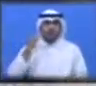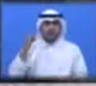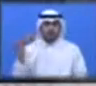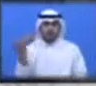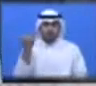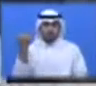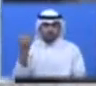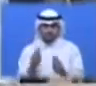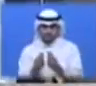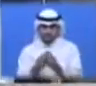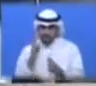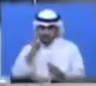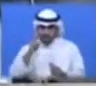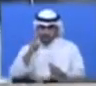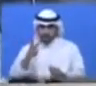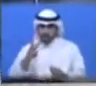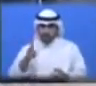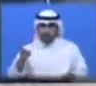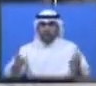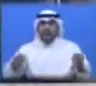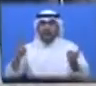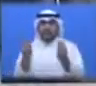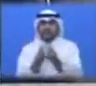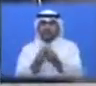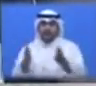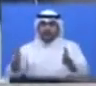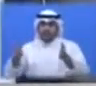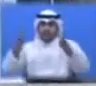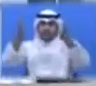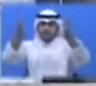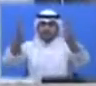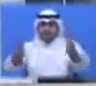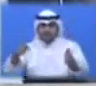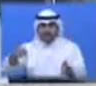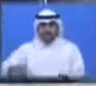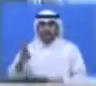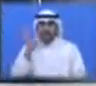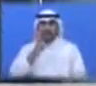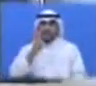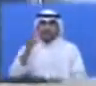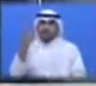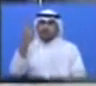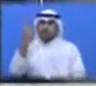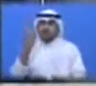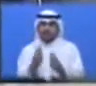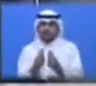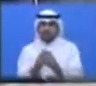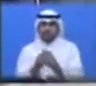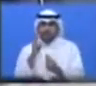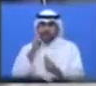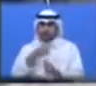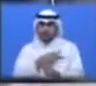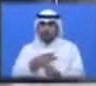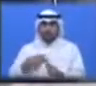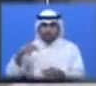السياق أقيم حفل تسليم الجائزة العربية للتراث في دورتها الثانية بحضور وزير الإعلام ووزير